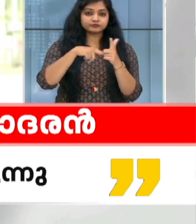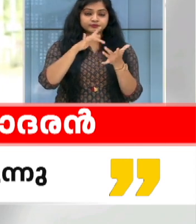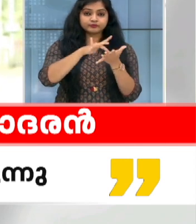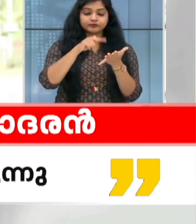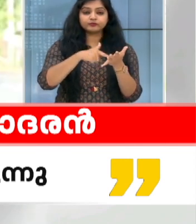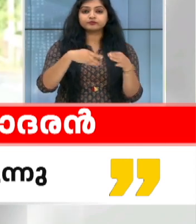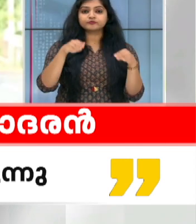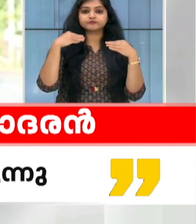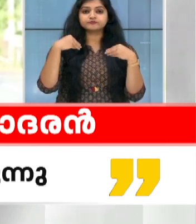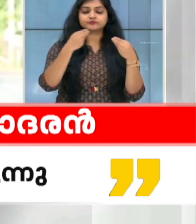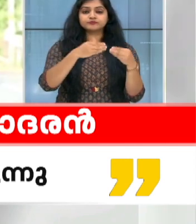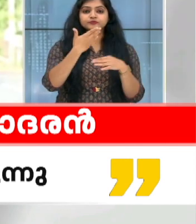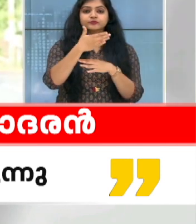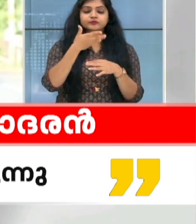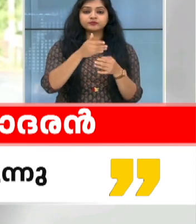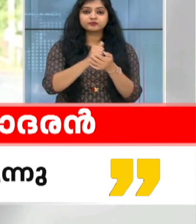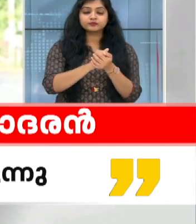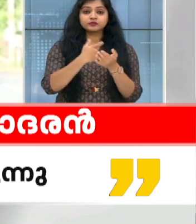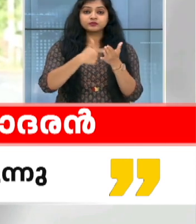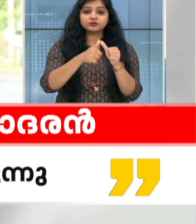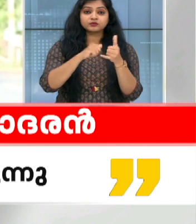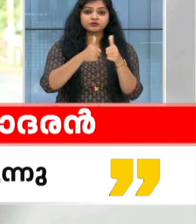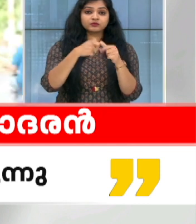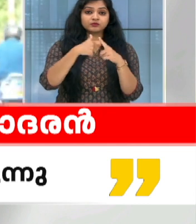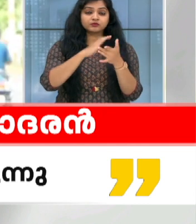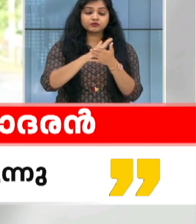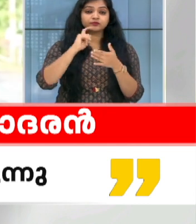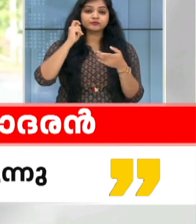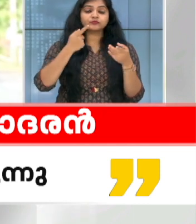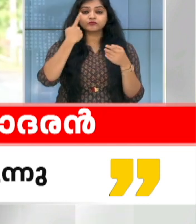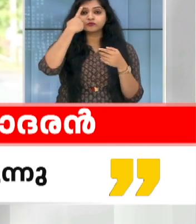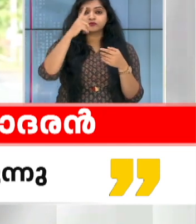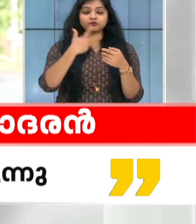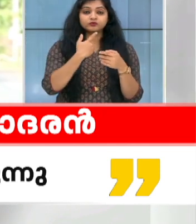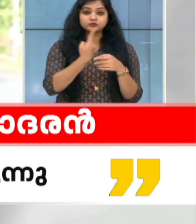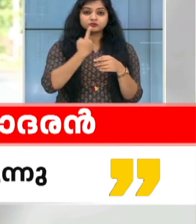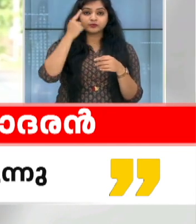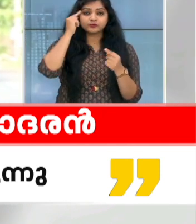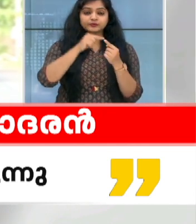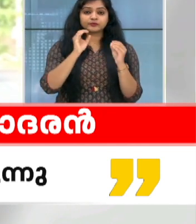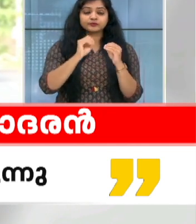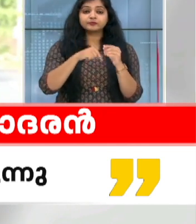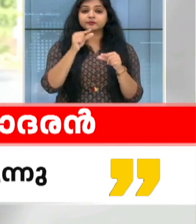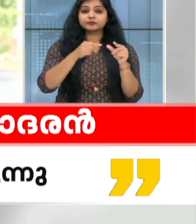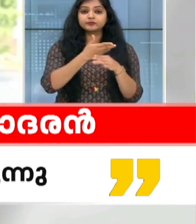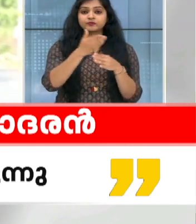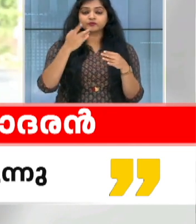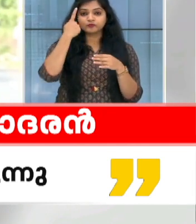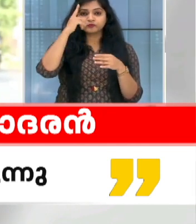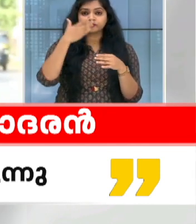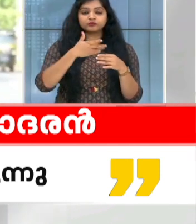പുതപ്പിച്ചിട്ടുള്ളത്. റസാഖ് മരിച്ചത് റസാഖിന് വേണ്ടിയല്ല, റസാഖ് മരിച്ചത് ഈ നാട്ടിലെ ജനങ്ങൾക്ക് വേണ്ടിയാണ് റസാഖ്